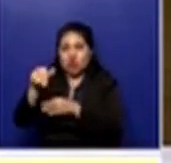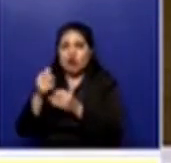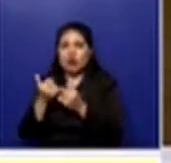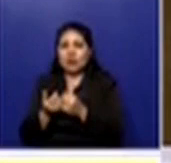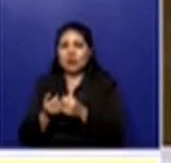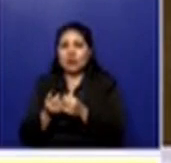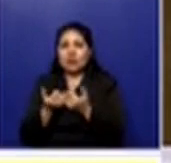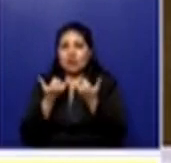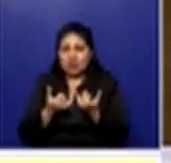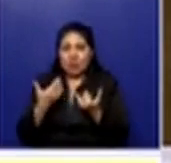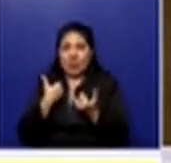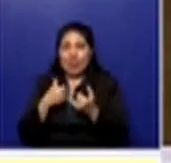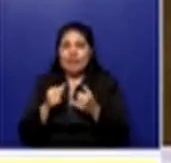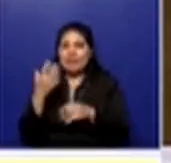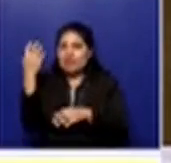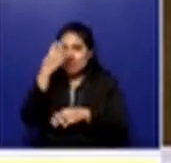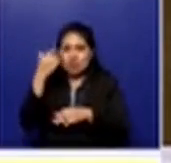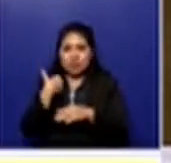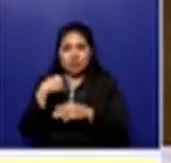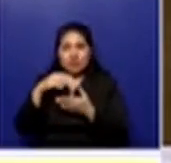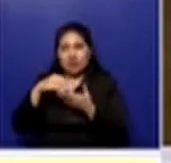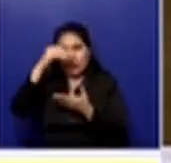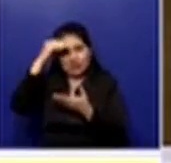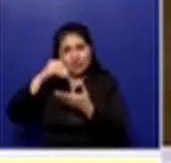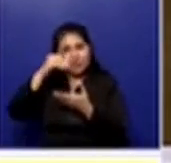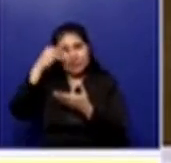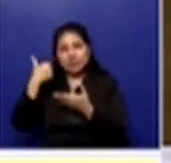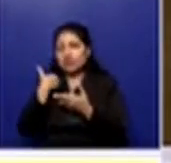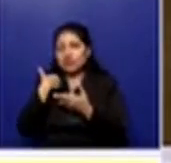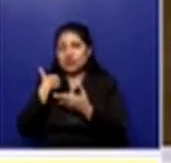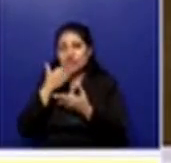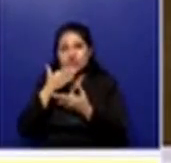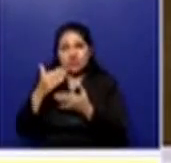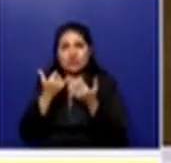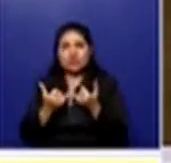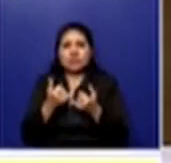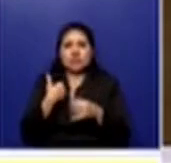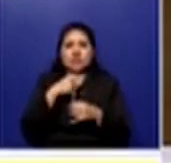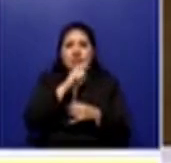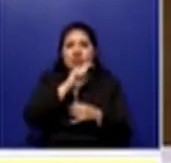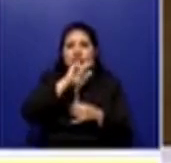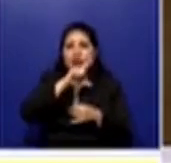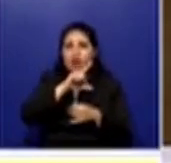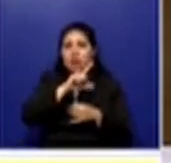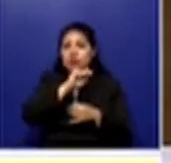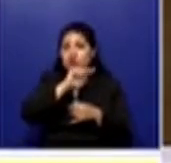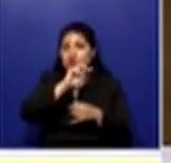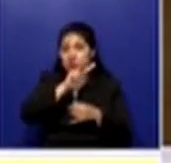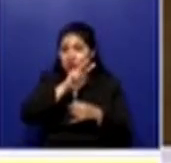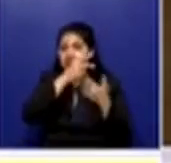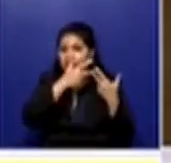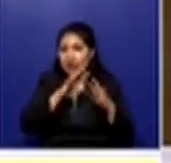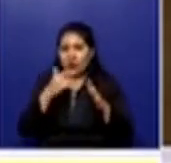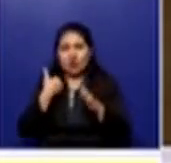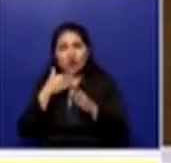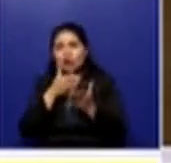ช่องการเรียนรู้นี้ได้อย่างถาวรแต่เราไม่ได้ทำแค่ช่องทีวีค่ะนอกจาก ALTV ช่องหมายเลข4แล้วเนี่ยเราทำในทุกมัล